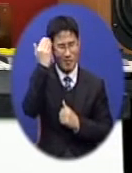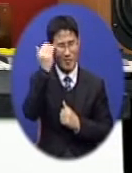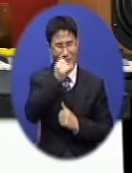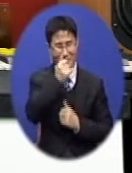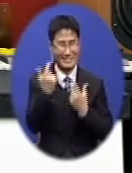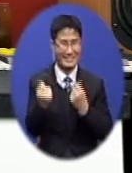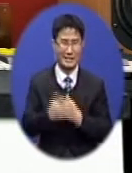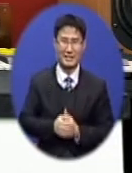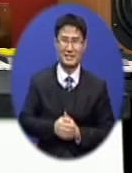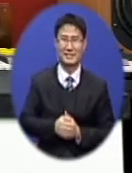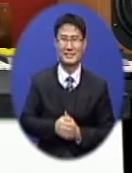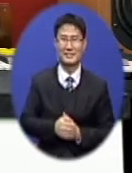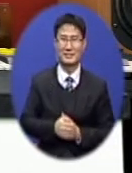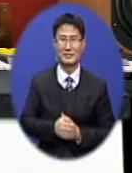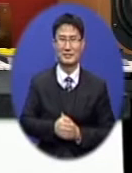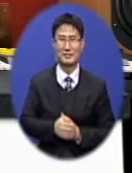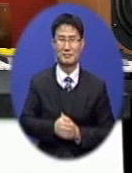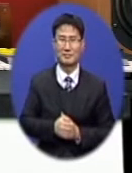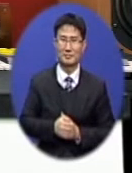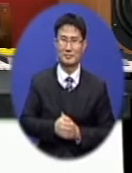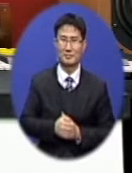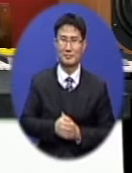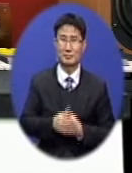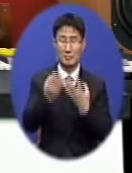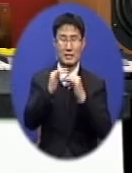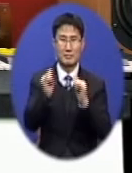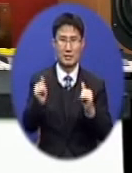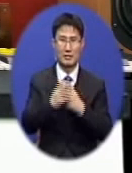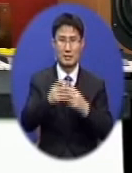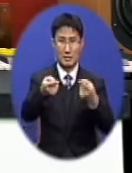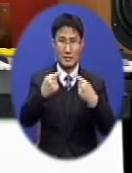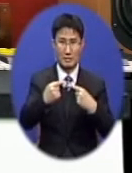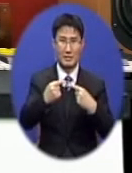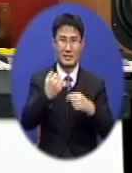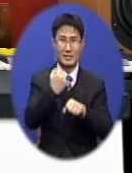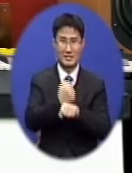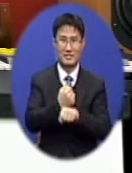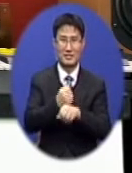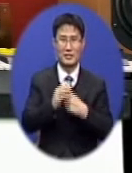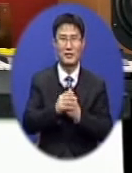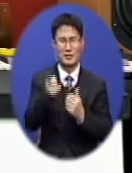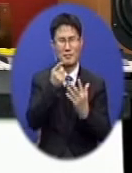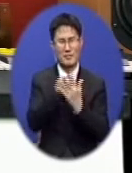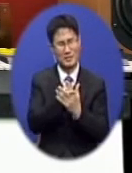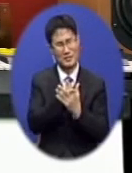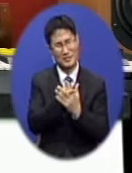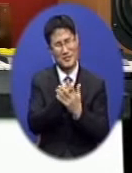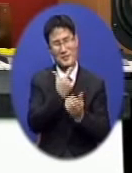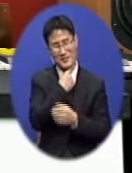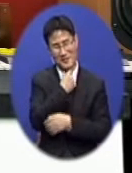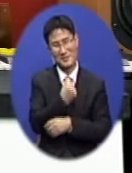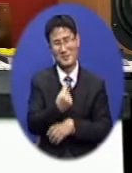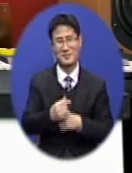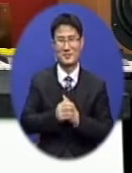있으신지 몰랐습니다. 아니요. 네. 많은 분들이 네. 예, 참여를 예, 해서 퀴즈를 마치도록 맞춰주셨으면